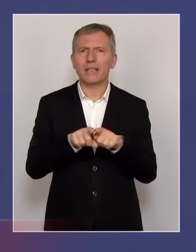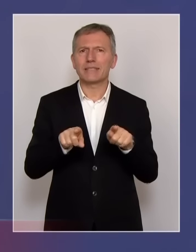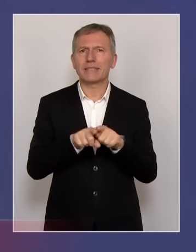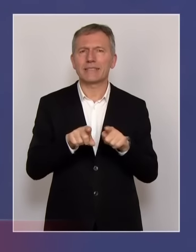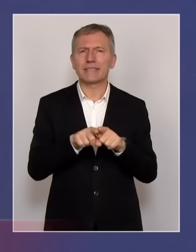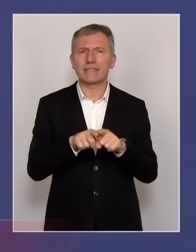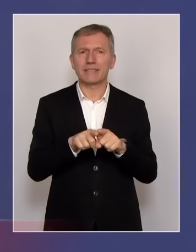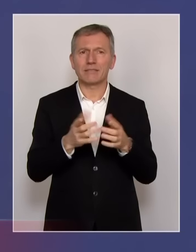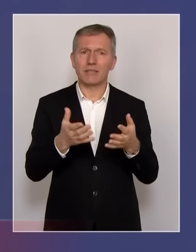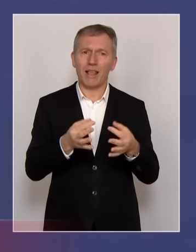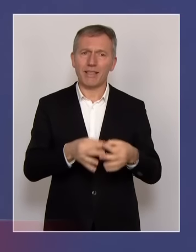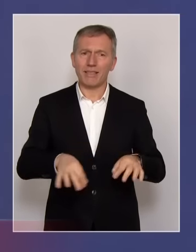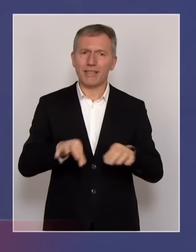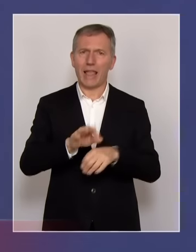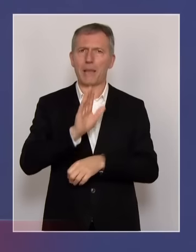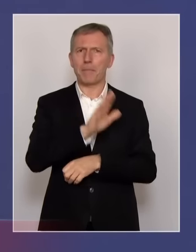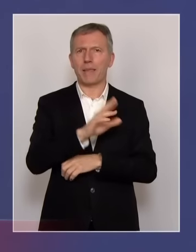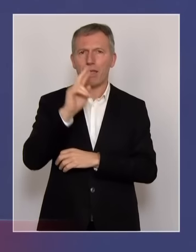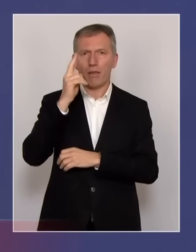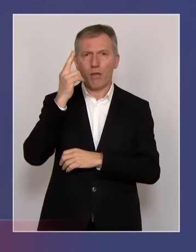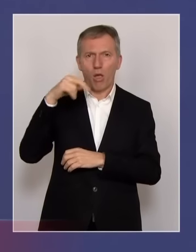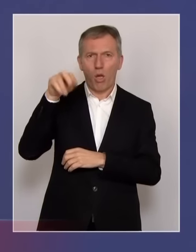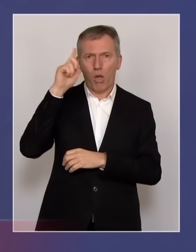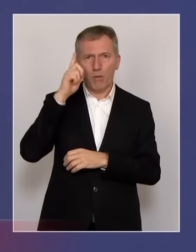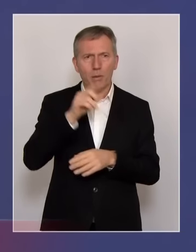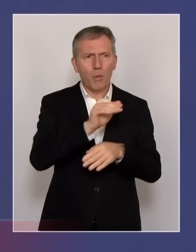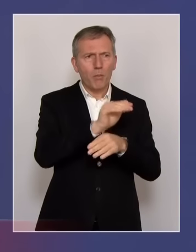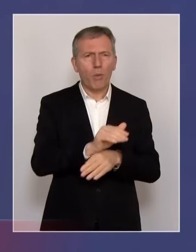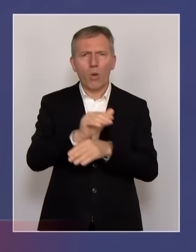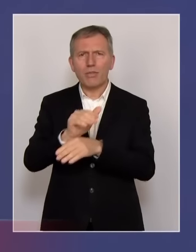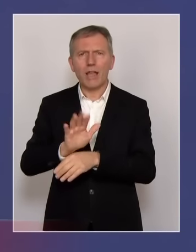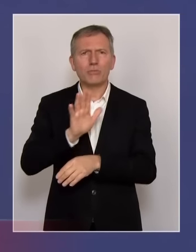ce bout de terre qui décide de protéger ces paysages